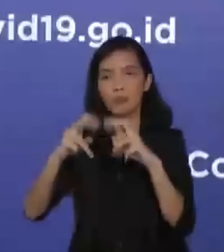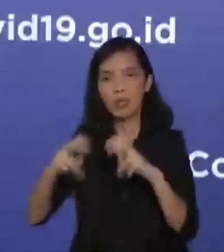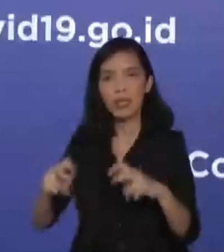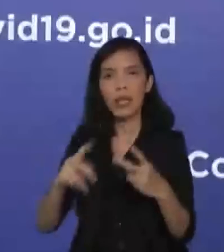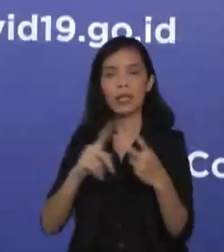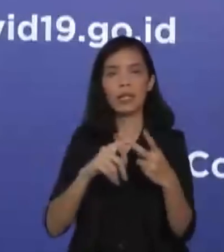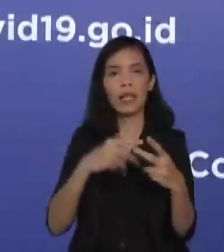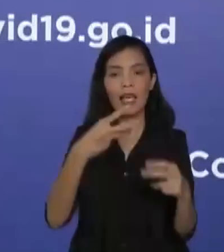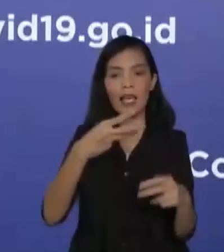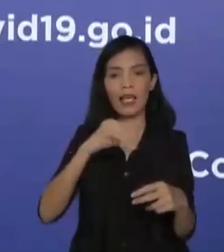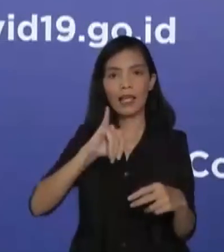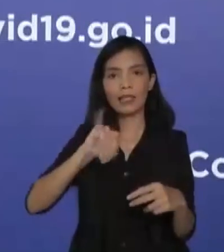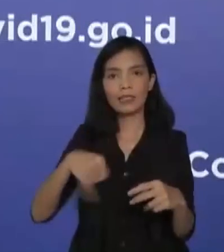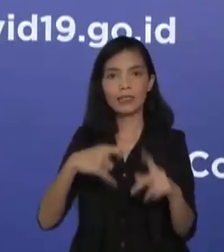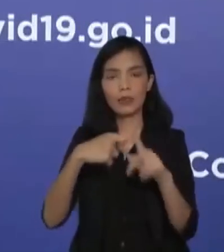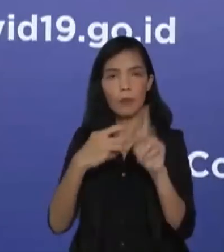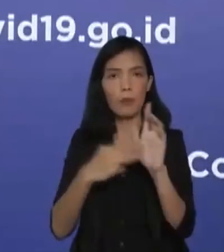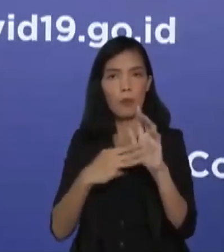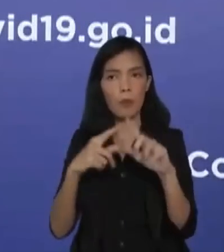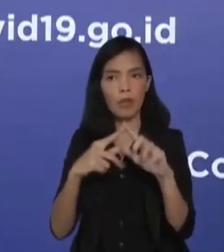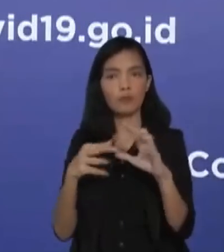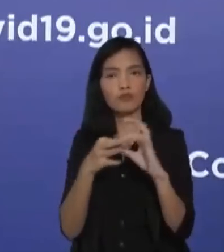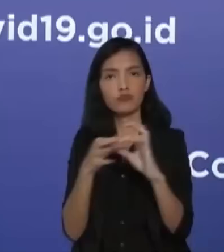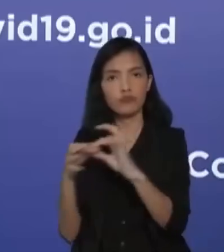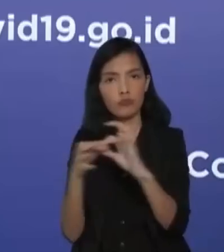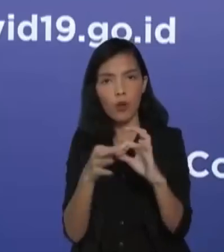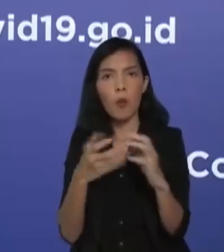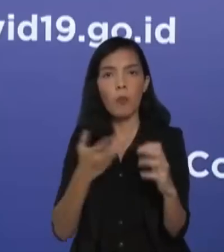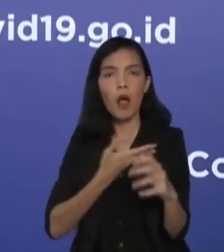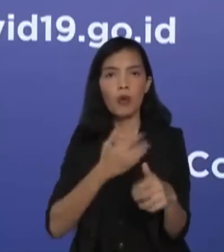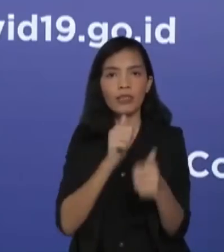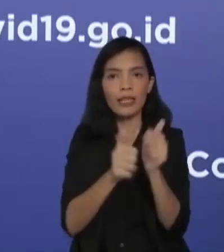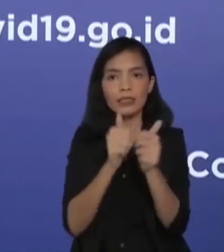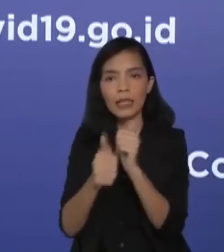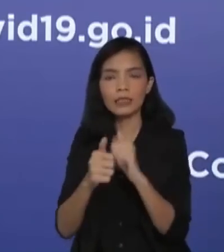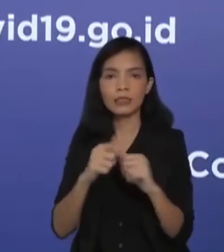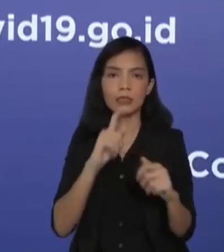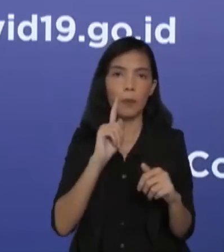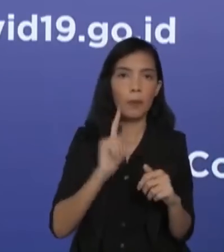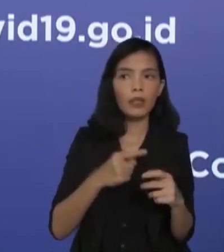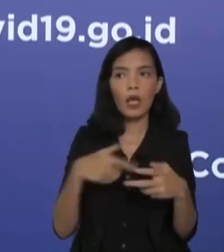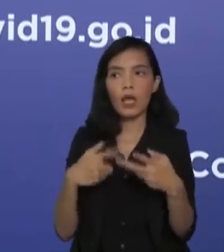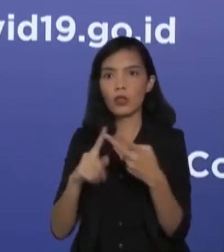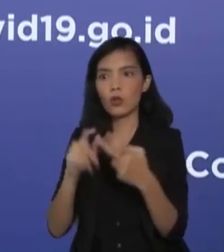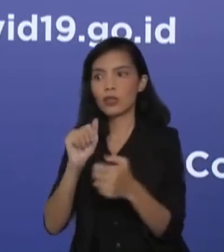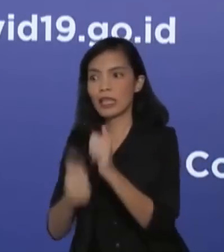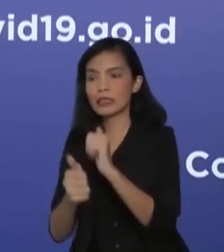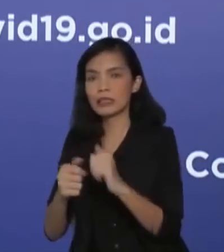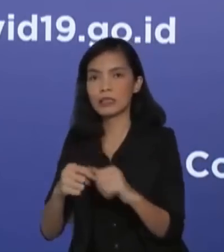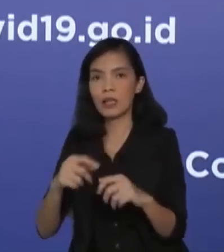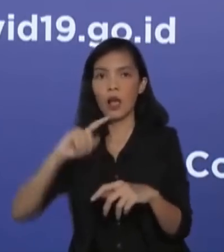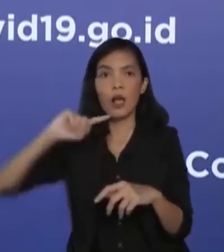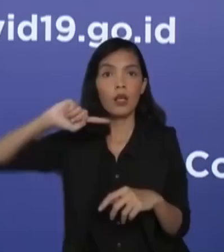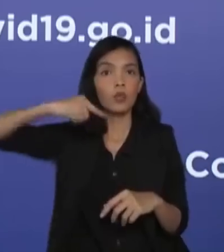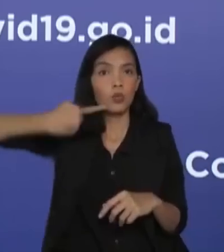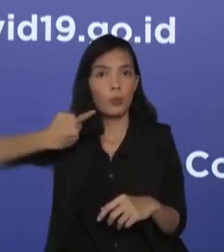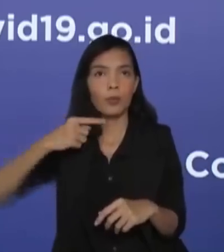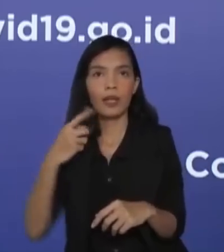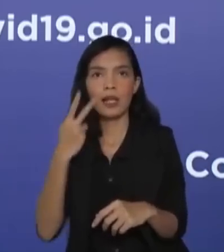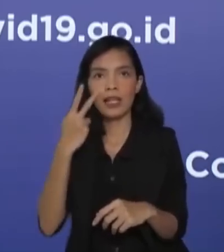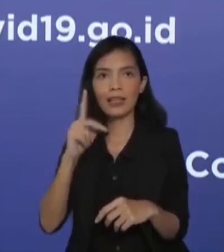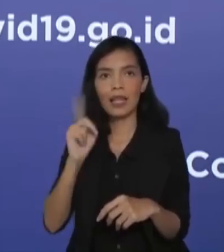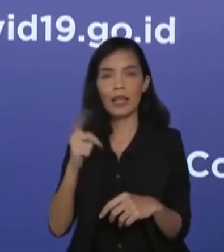bisa mengembangkan baik RDT, rapid test, maupun PCR test yang berbasis